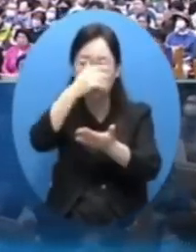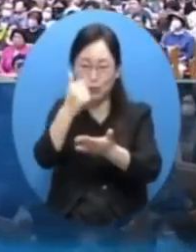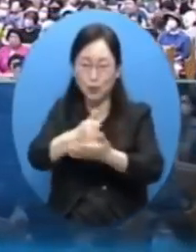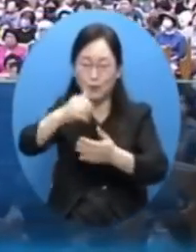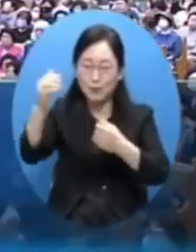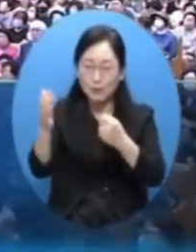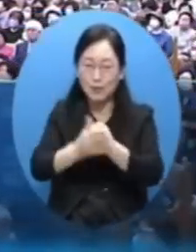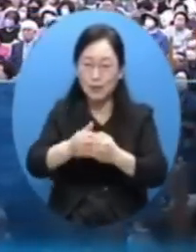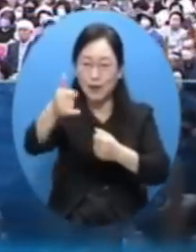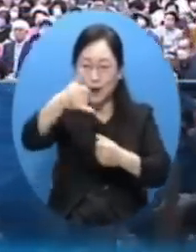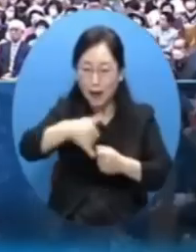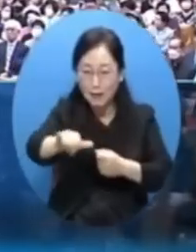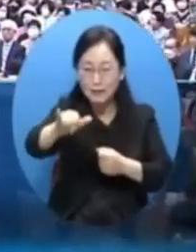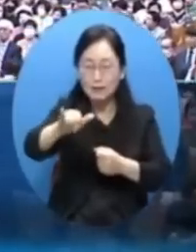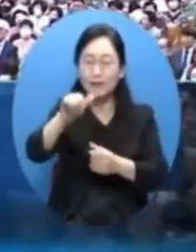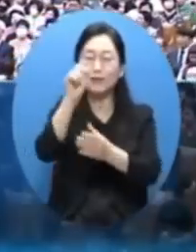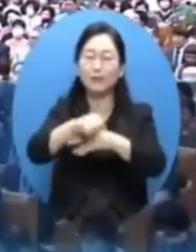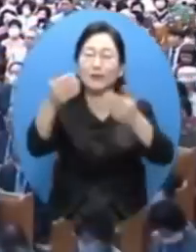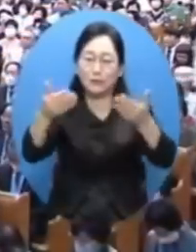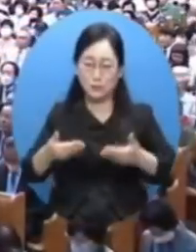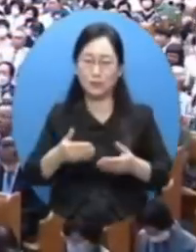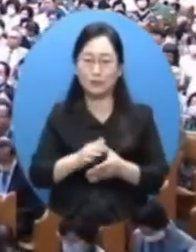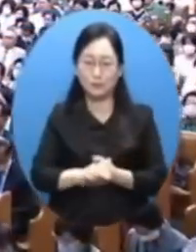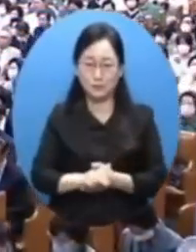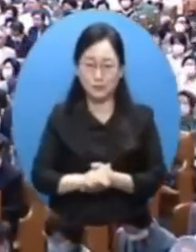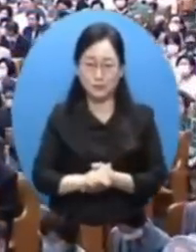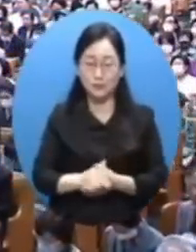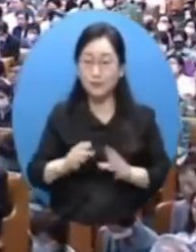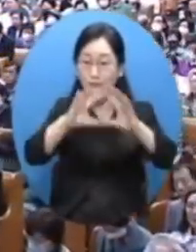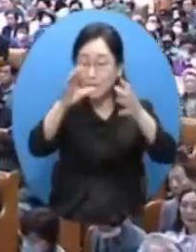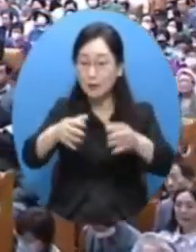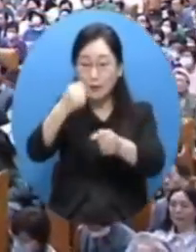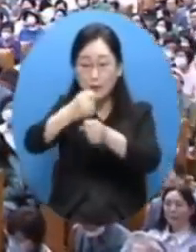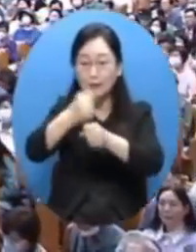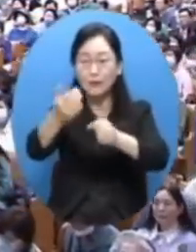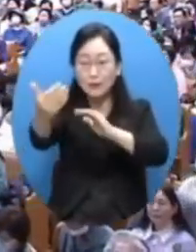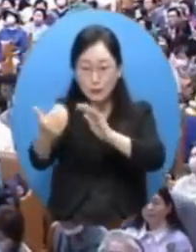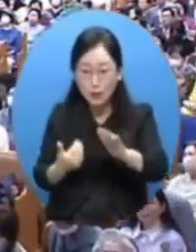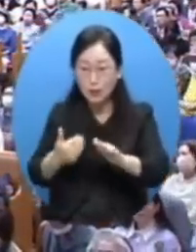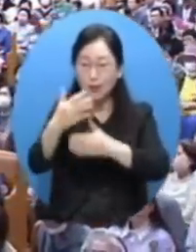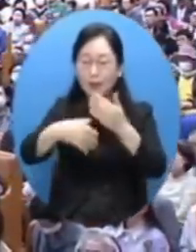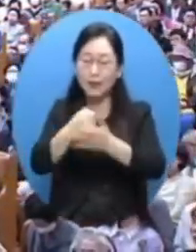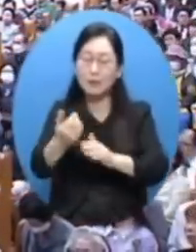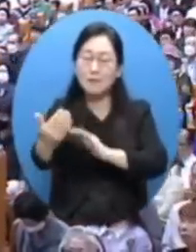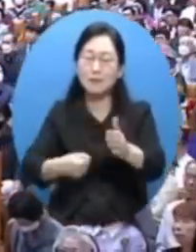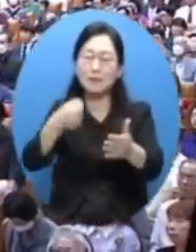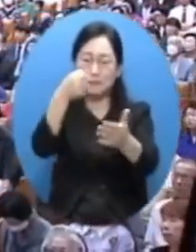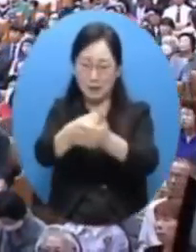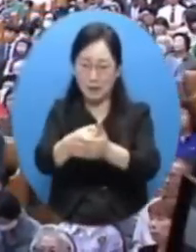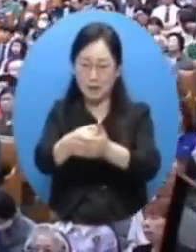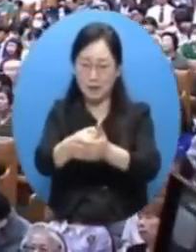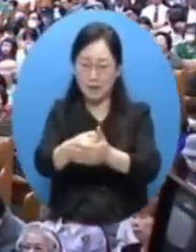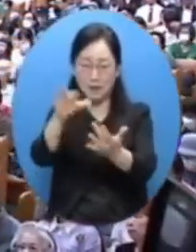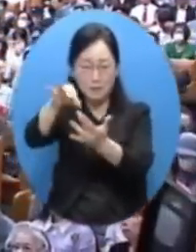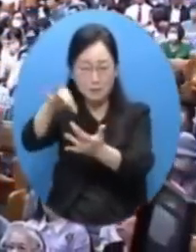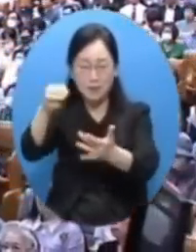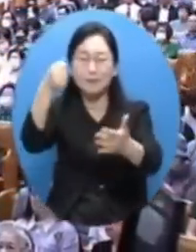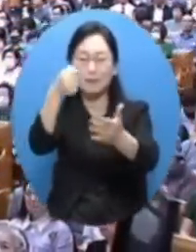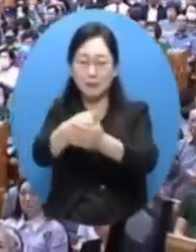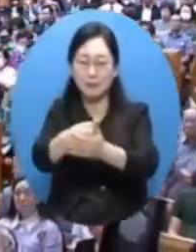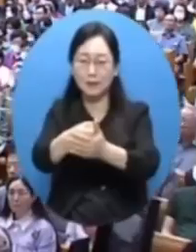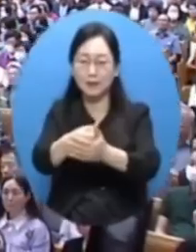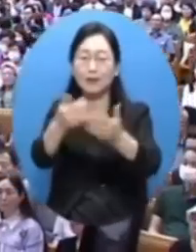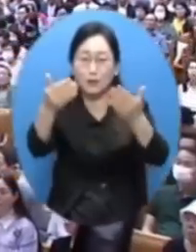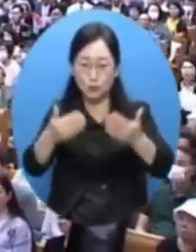아들들이 되게 하셨으니. 세상이 지음받기 전에 이미 하나님의 예정 속에 우리가 들어와 있었던 것입니다. 우리를 택하기로